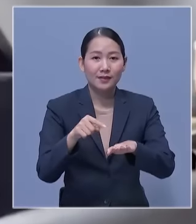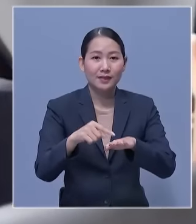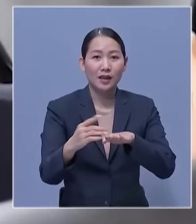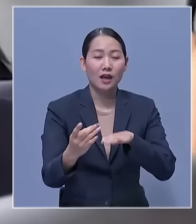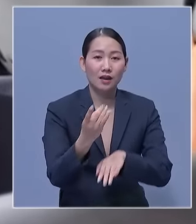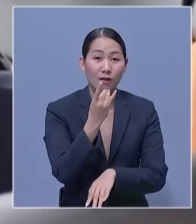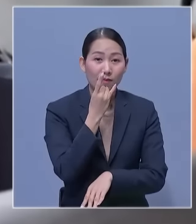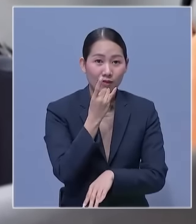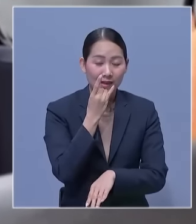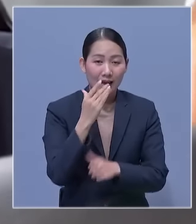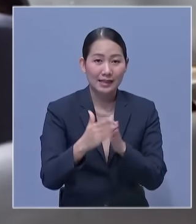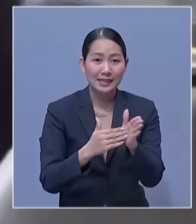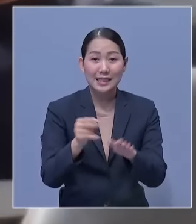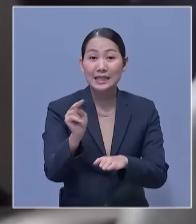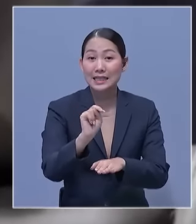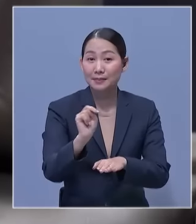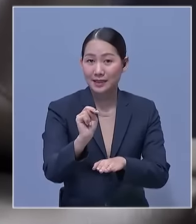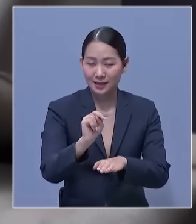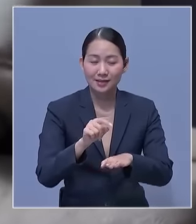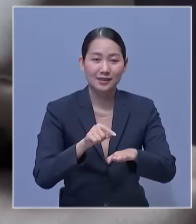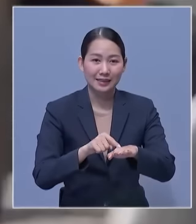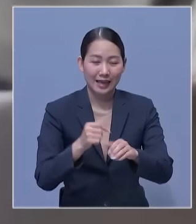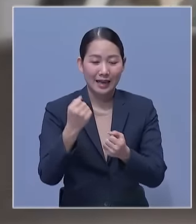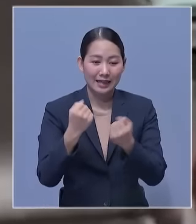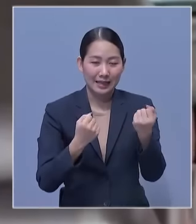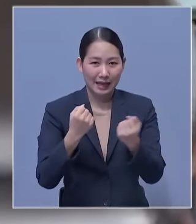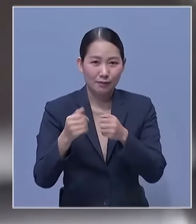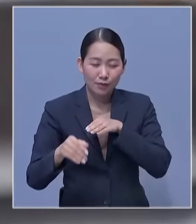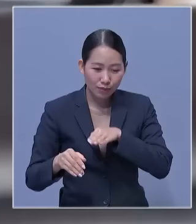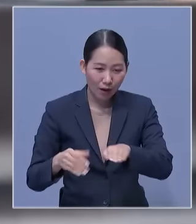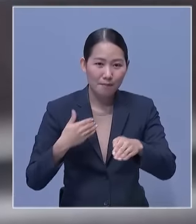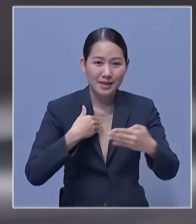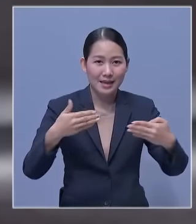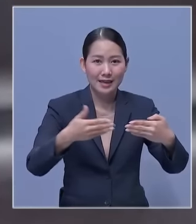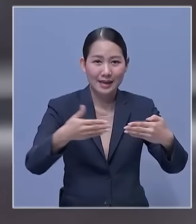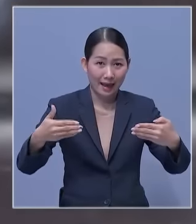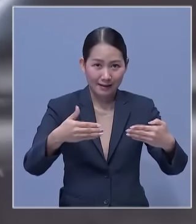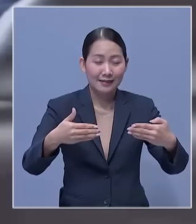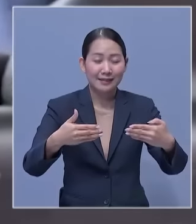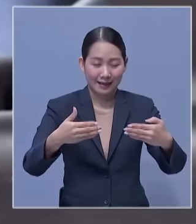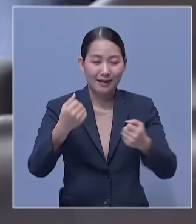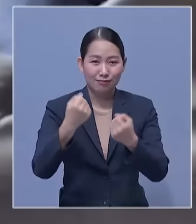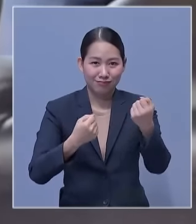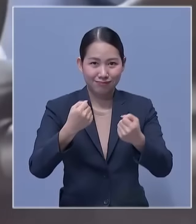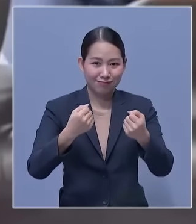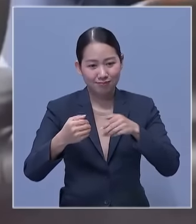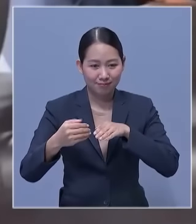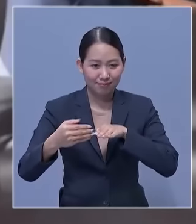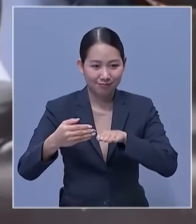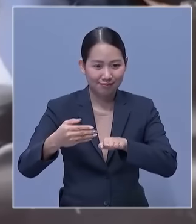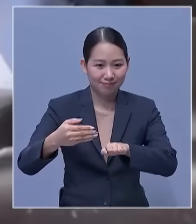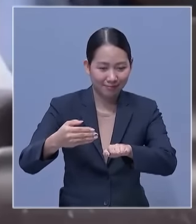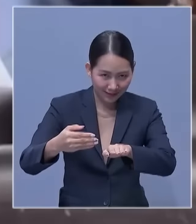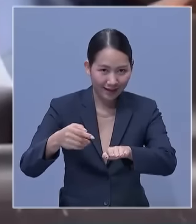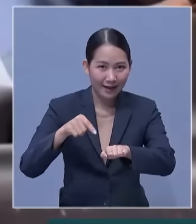น้ำเงินขับมาจากทางอำเภอสังขบุรีนะครับผ่านมายังจุดตรวจร่วมสามแยกทองผาภูมิตำบลท่าขนุนเพื่อจะ